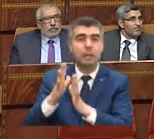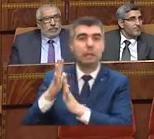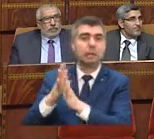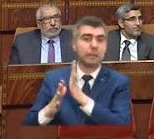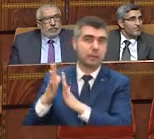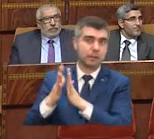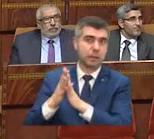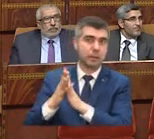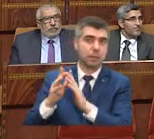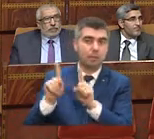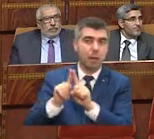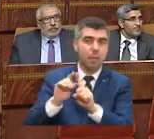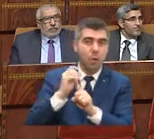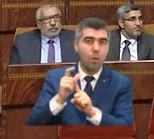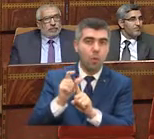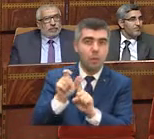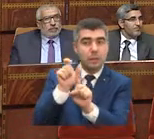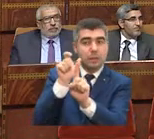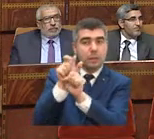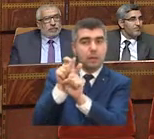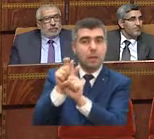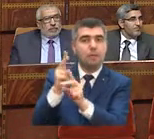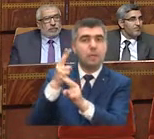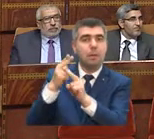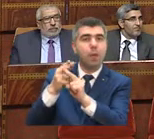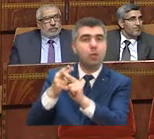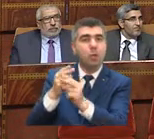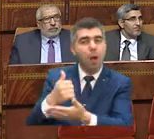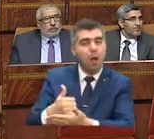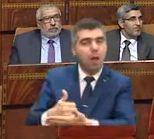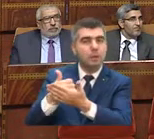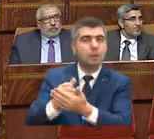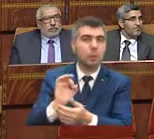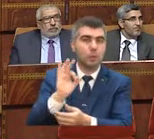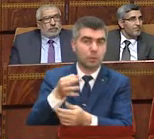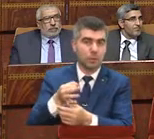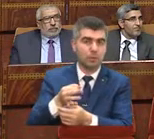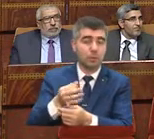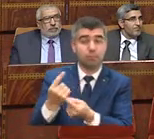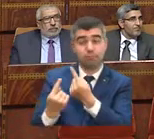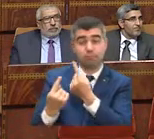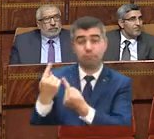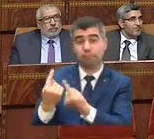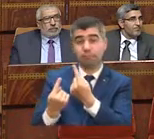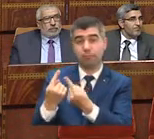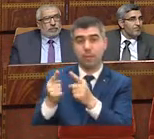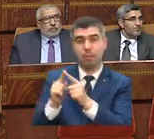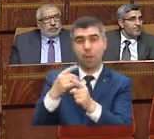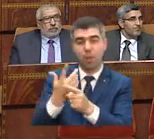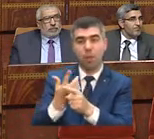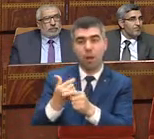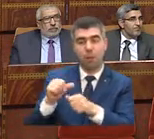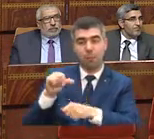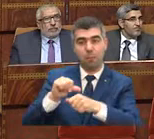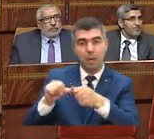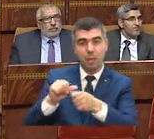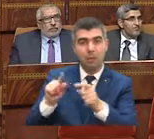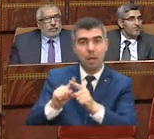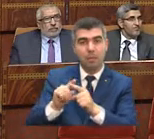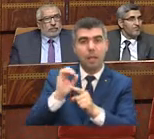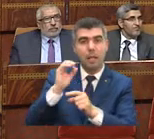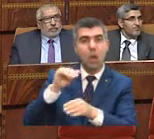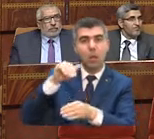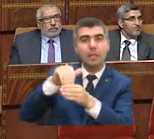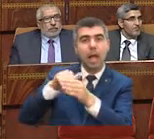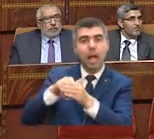حصري لذوي الحقوق، وبالتالي أي تدخل للسلطة في انتخاب أو تعيين النواب لا يمكن